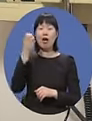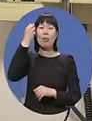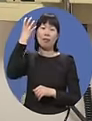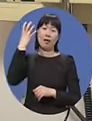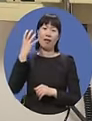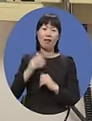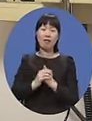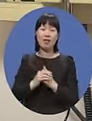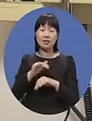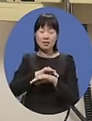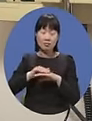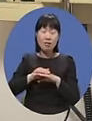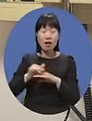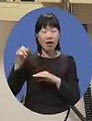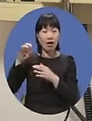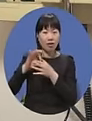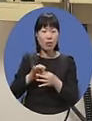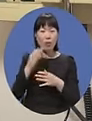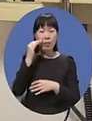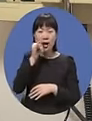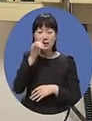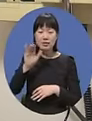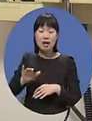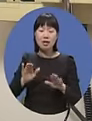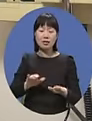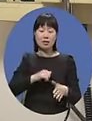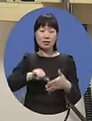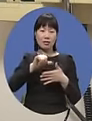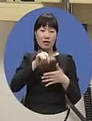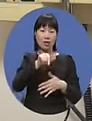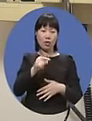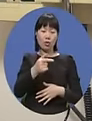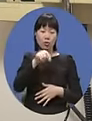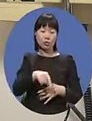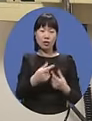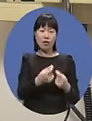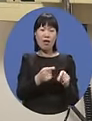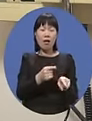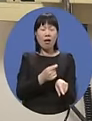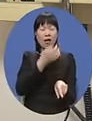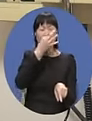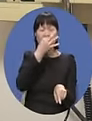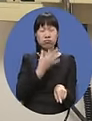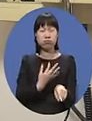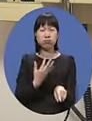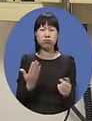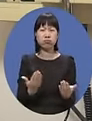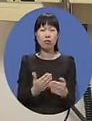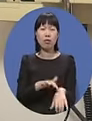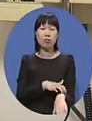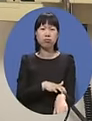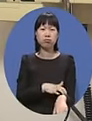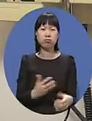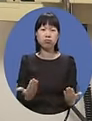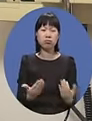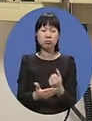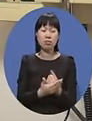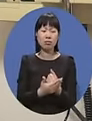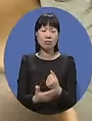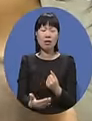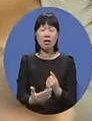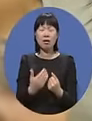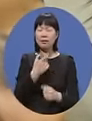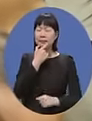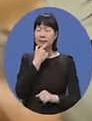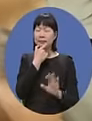까먹고 잘 보는 아이가 있는가 하면, 그런처럼 섬세한 아이는 이거 되게 힘들었던 일인데, 불편했던 일인데, 그래서 안